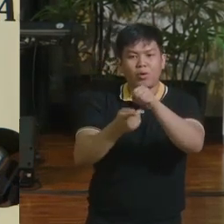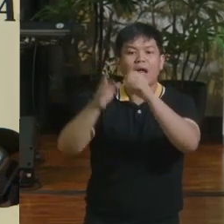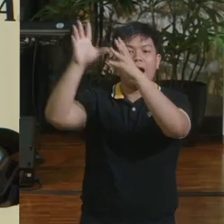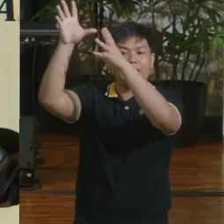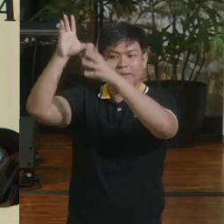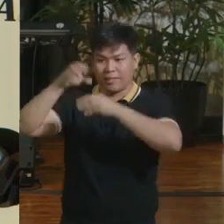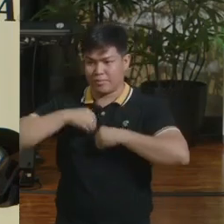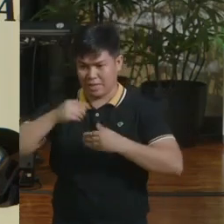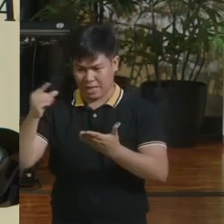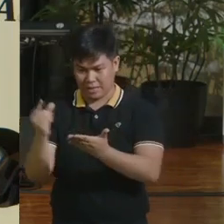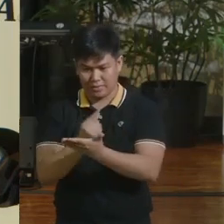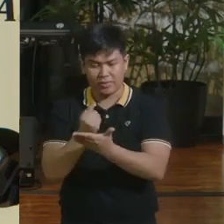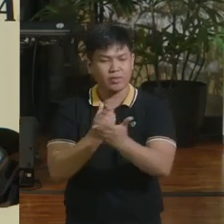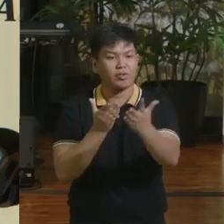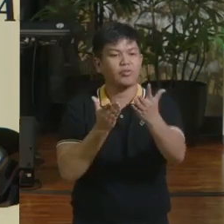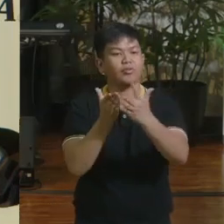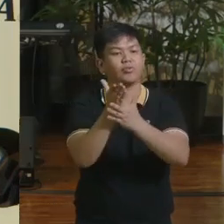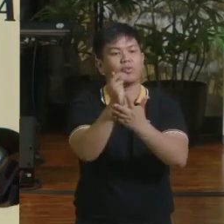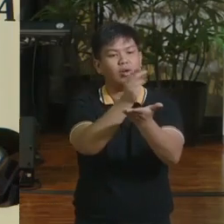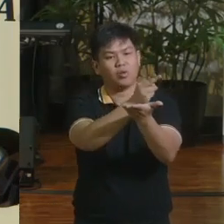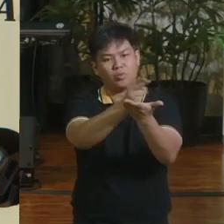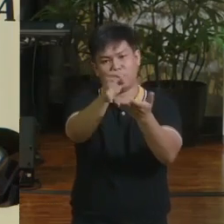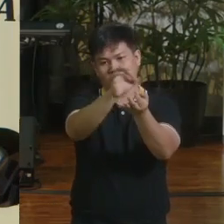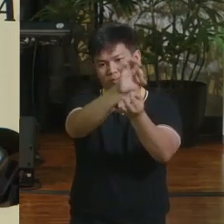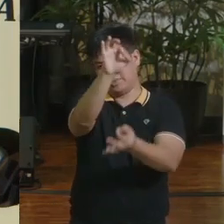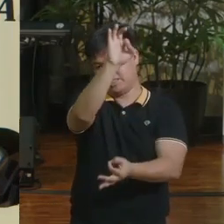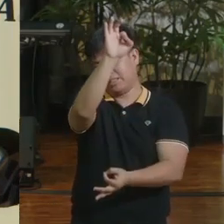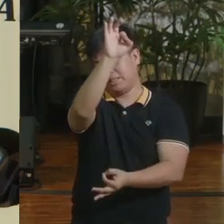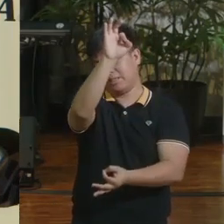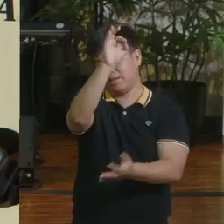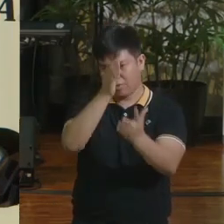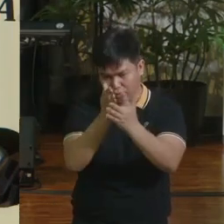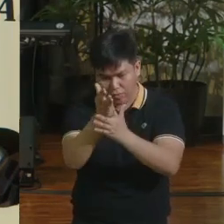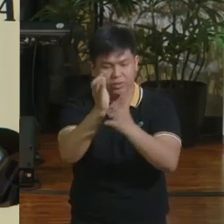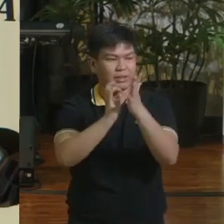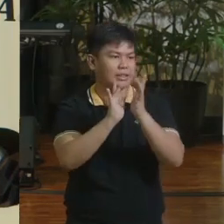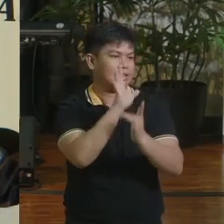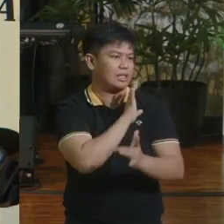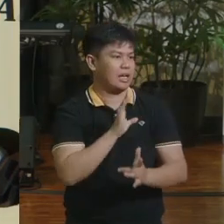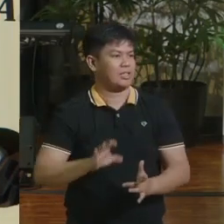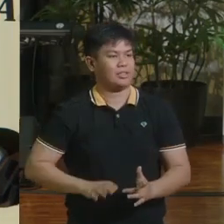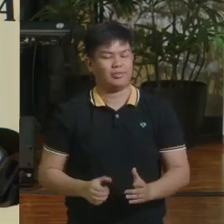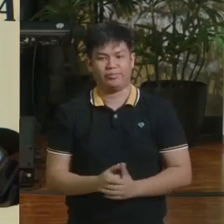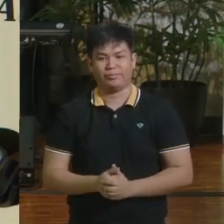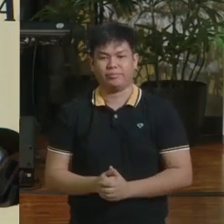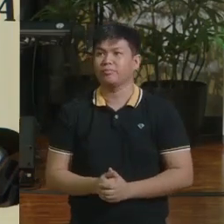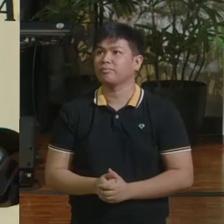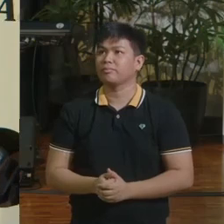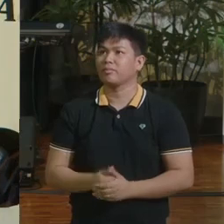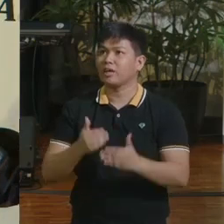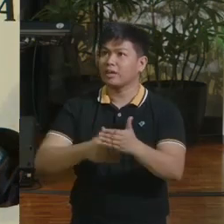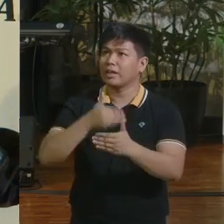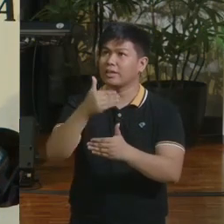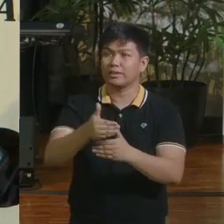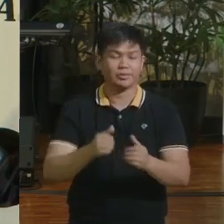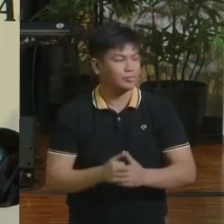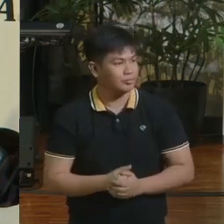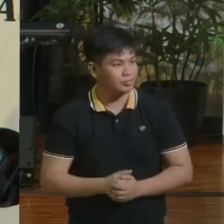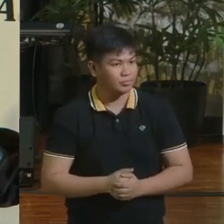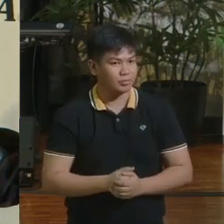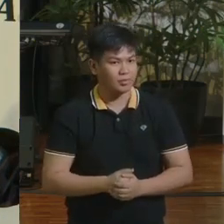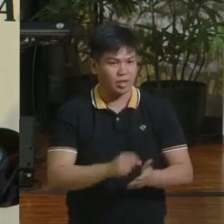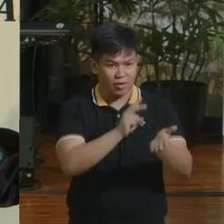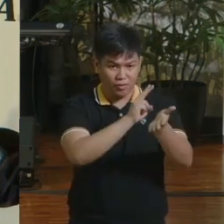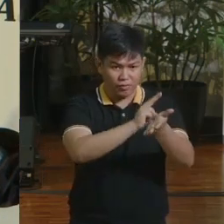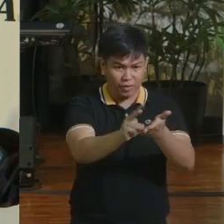pamamagitan ng Espiritu ng Diyos. So 2 Corinthians chapter 12 verse 1, yung pong first few verses